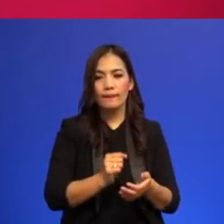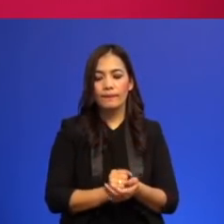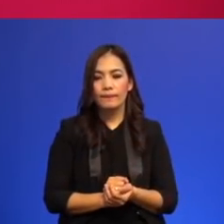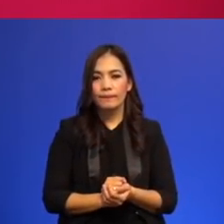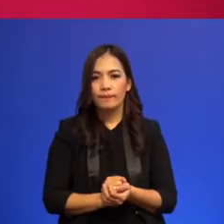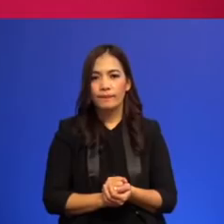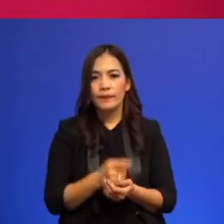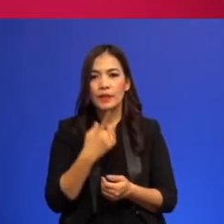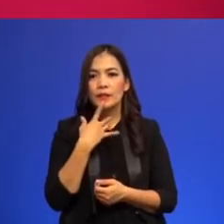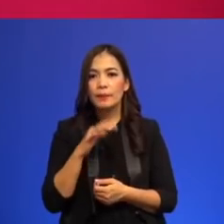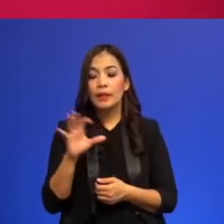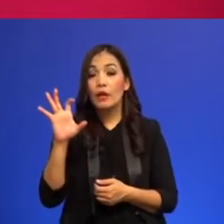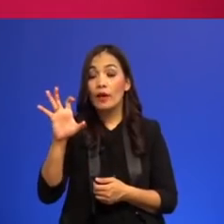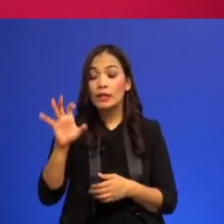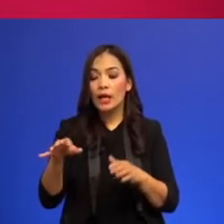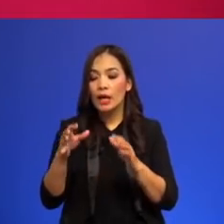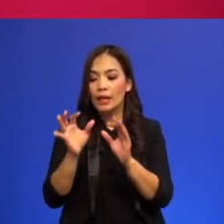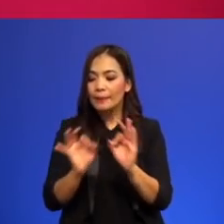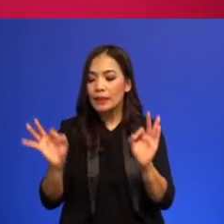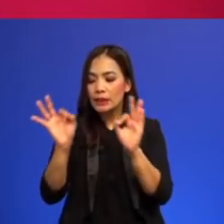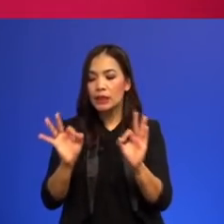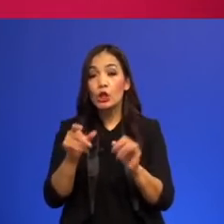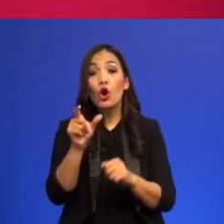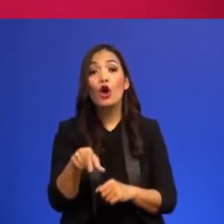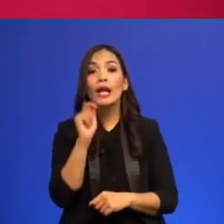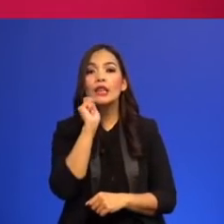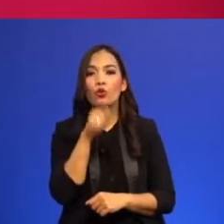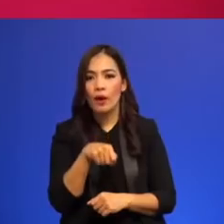ya begitu. Orang-orang tua itu.